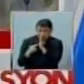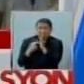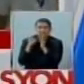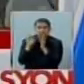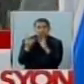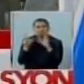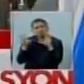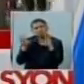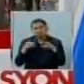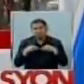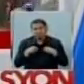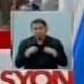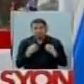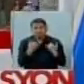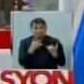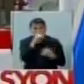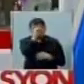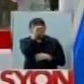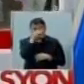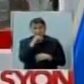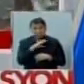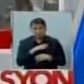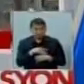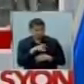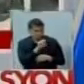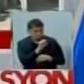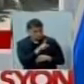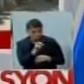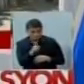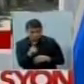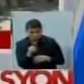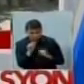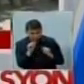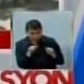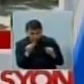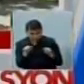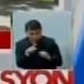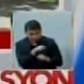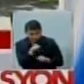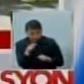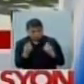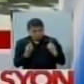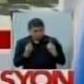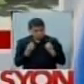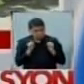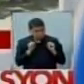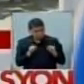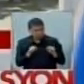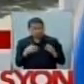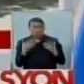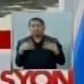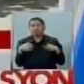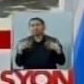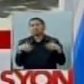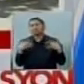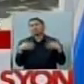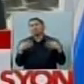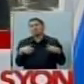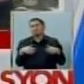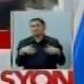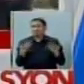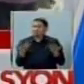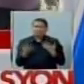yung mga lola natin, okay po sa inyo, okay pa, kaya pa po natin. Oo, nakakahanga naman yung mga... Nako, talagang, napaka-init pa naman. Nako,